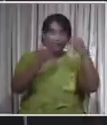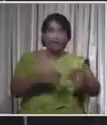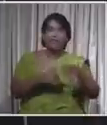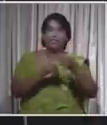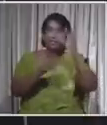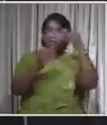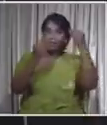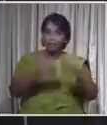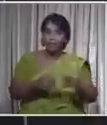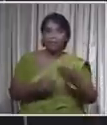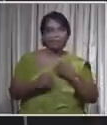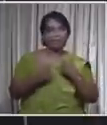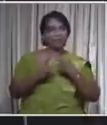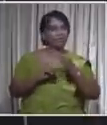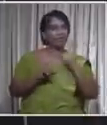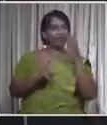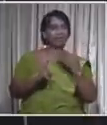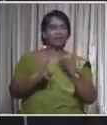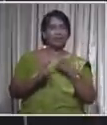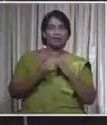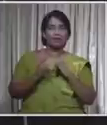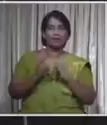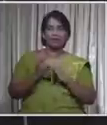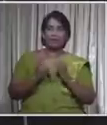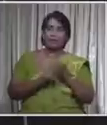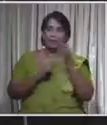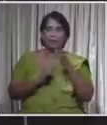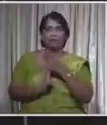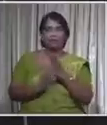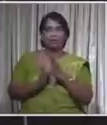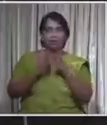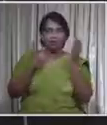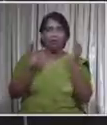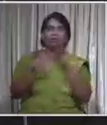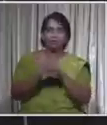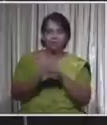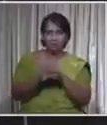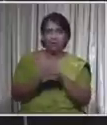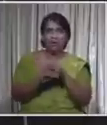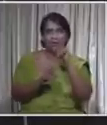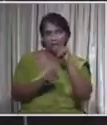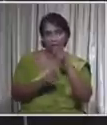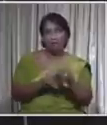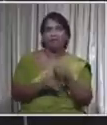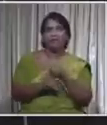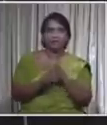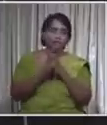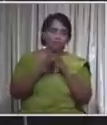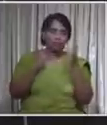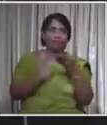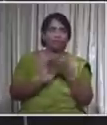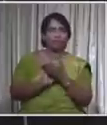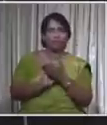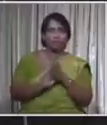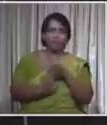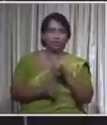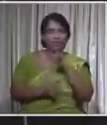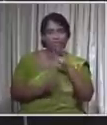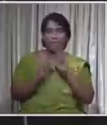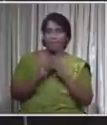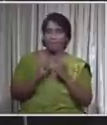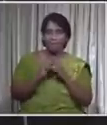ඔක්කොම කියලා කියන්නේ මමයි දරාපේ. සජිත් මහත්තයා කිව්වට මම සජිත් මහත්තයා වැඩි කොටසක් ඉන්නවනේ. ඇත්තටම වැඩි කොටසක් ඉන්නවනේ. ඒකෙන් දැන් කිව්වට ප්‍රශ්නයක්